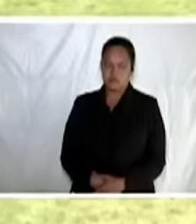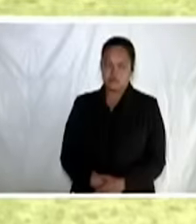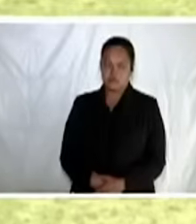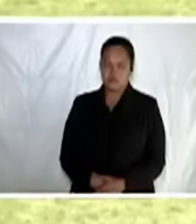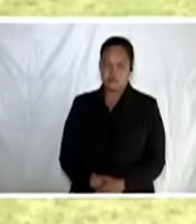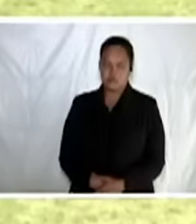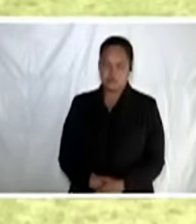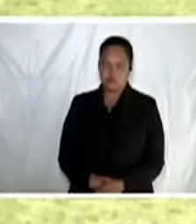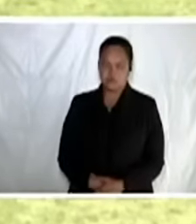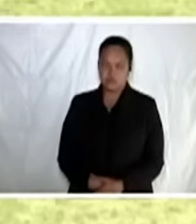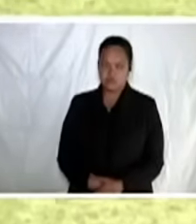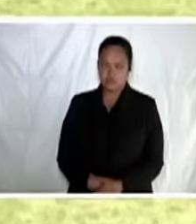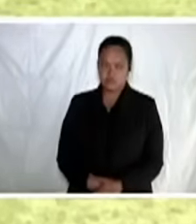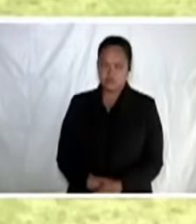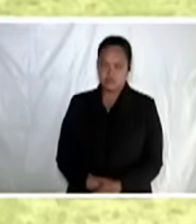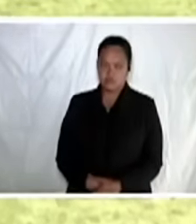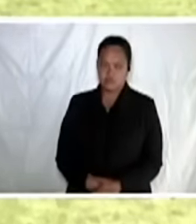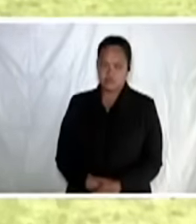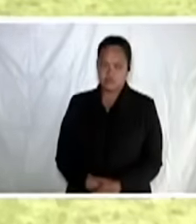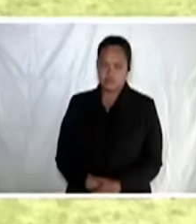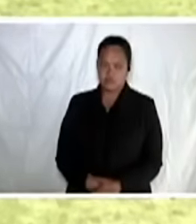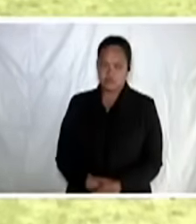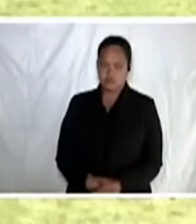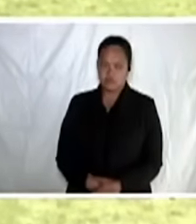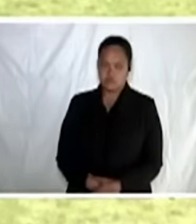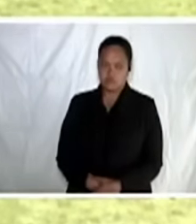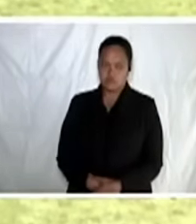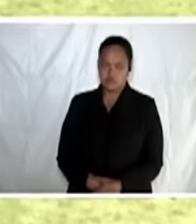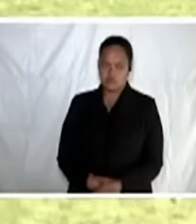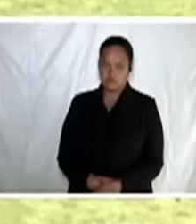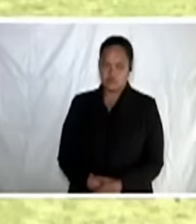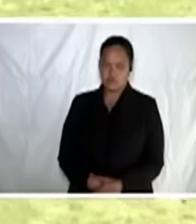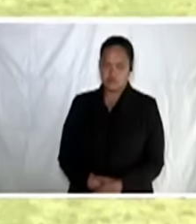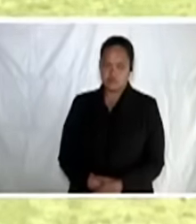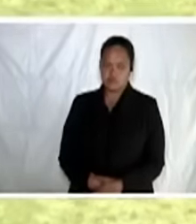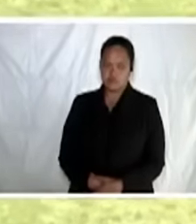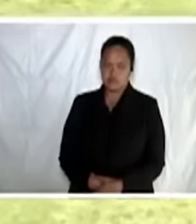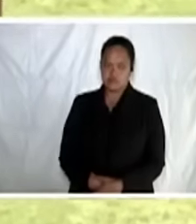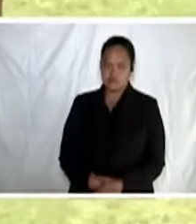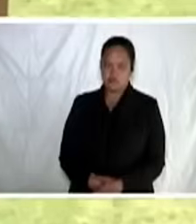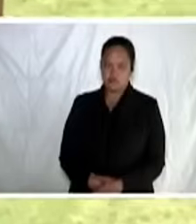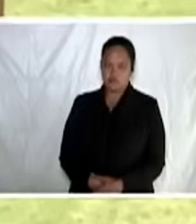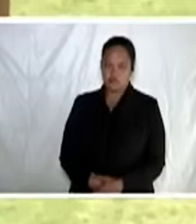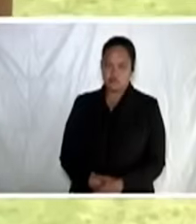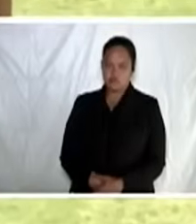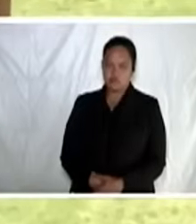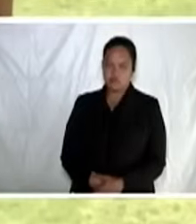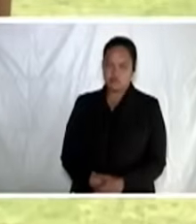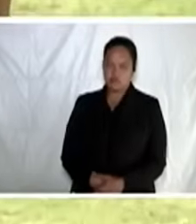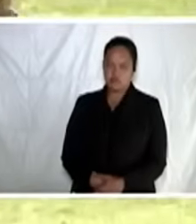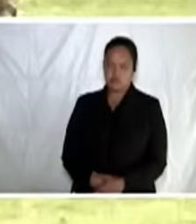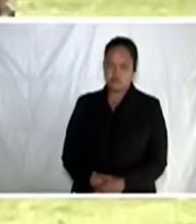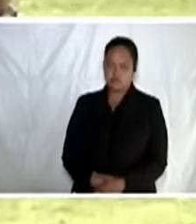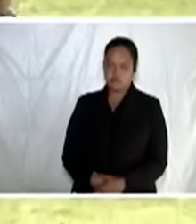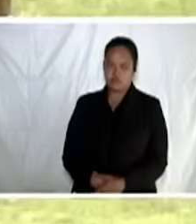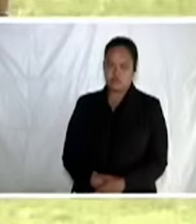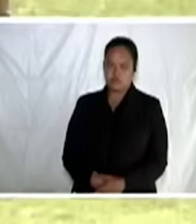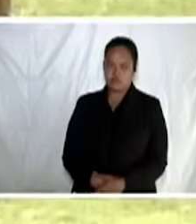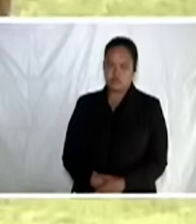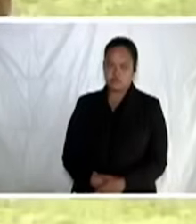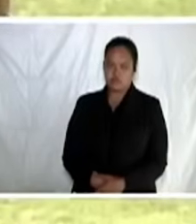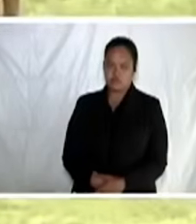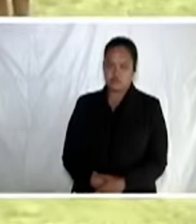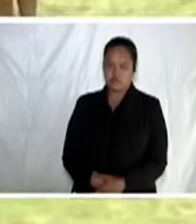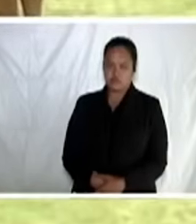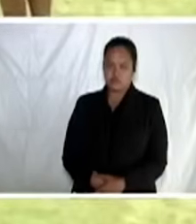में देश की प्रगति में अपना योगदान दे रहे हैं और देते रहेंगे। आज का प्रोग्राम बस अपने अंतिम क्षणों में पहुँच रहा